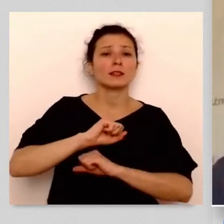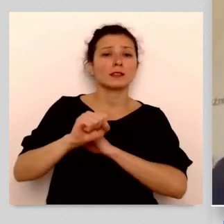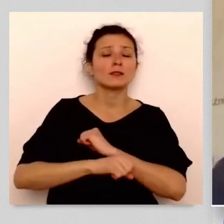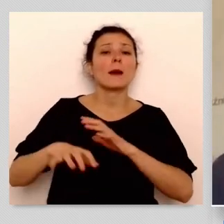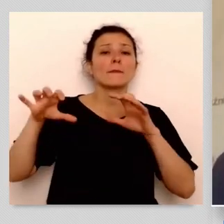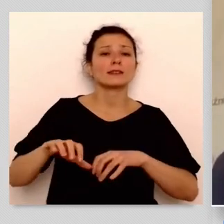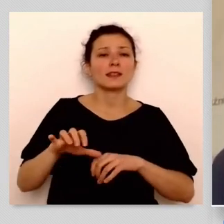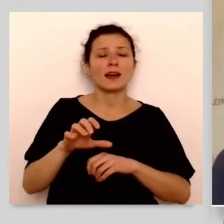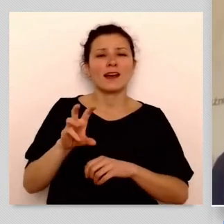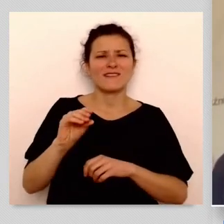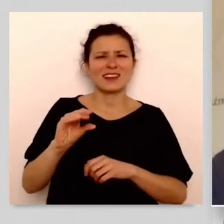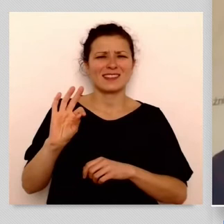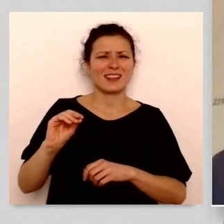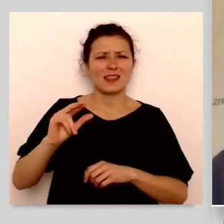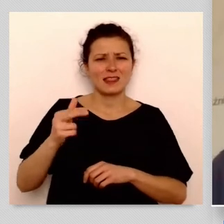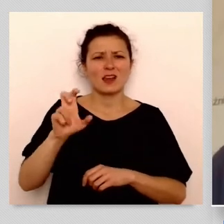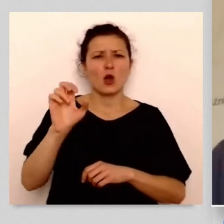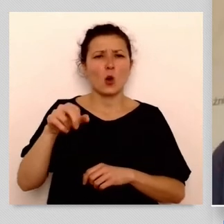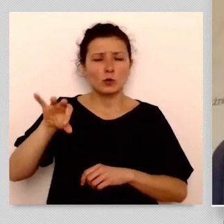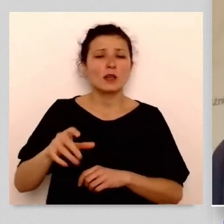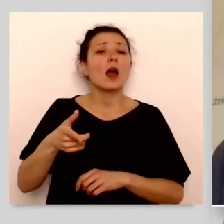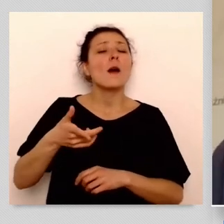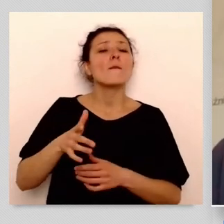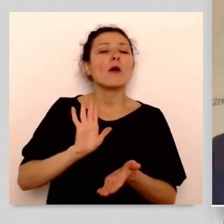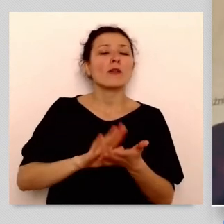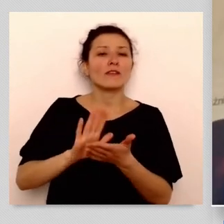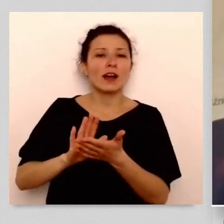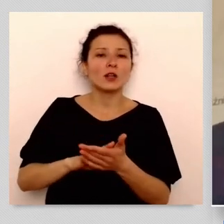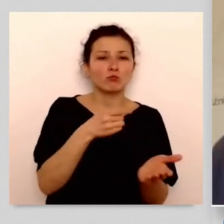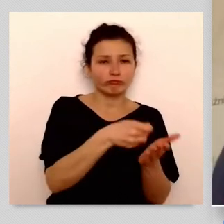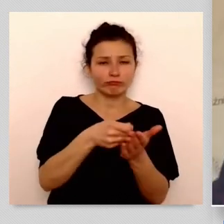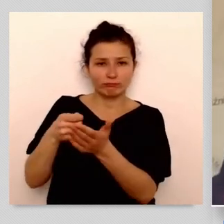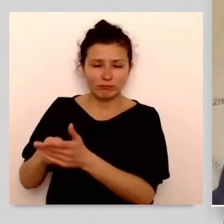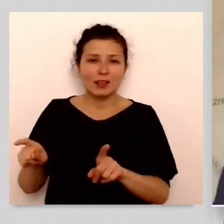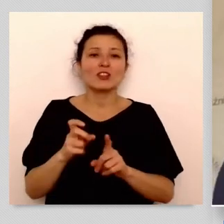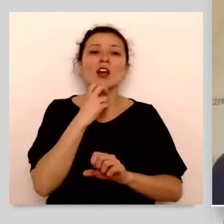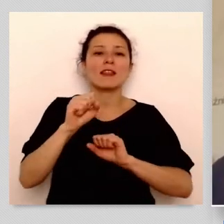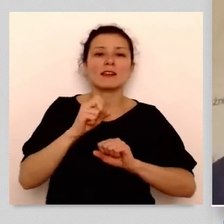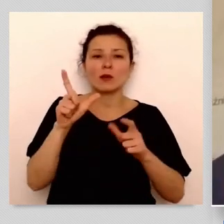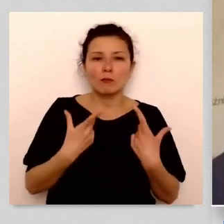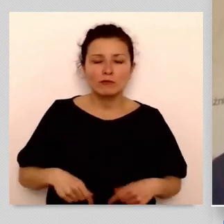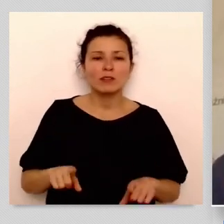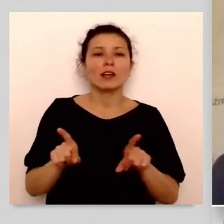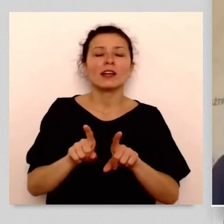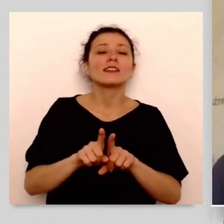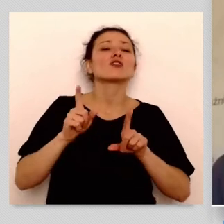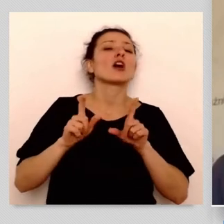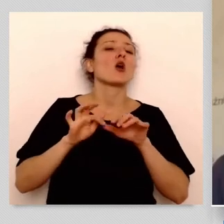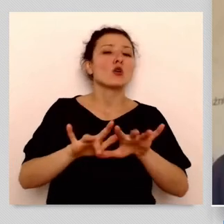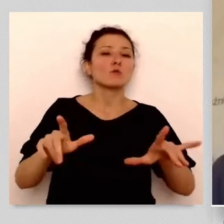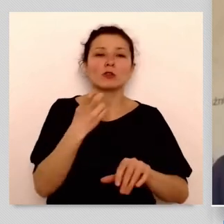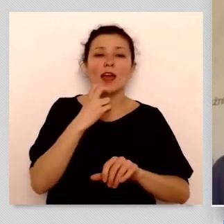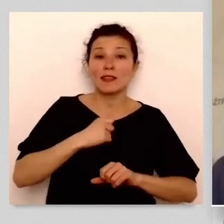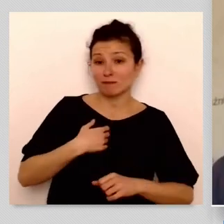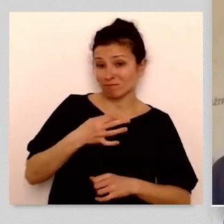go, ponieważ chwalił prosumeryzm i energetykę obywatelską oraz rozproszoną generację energii. Zapytałem go, czy to nie jest